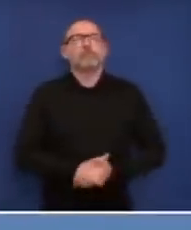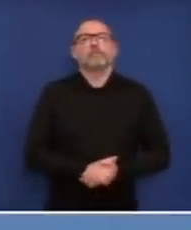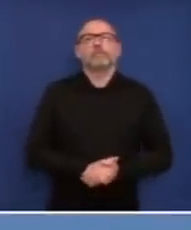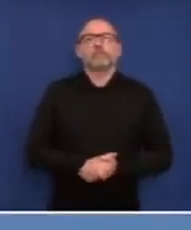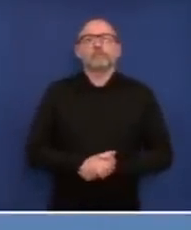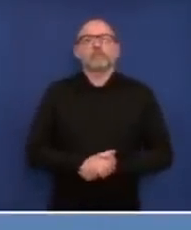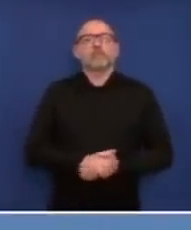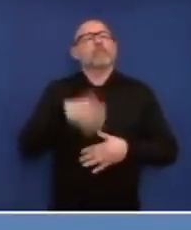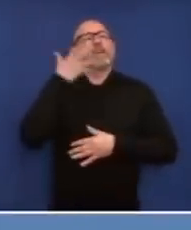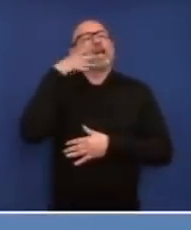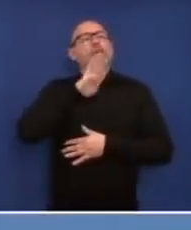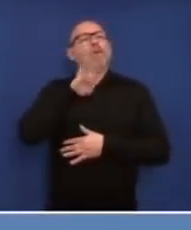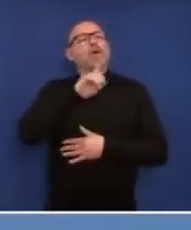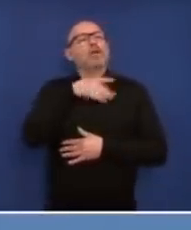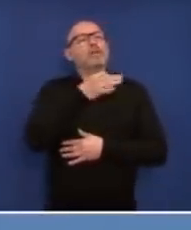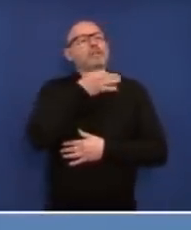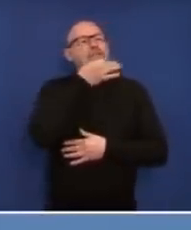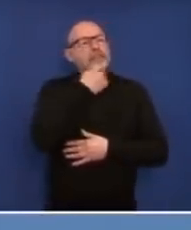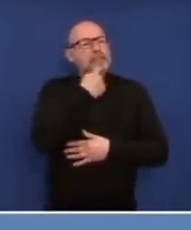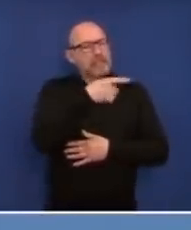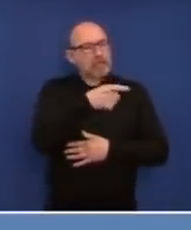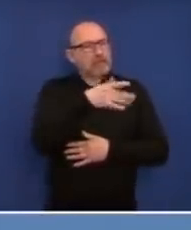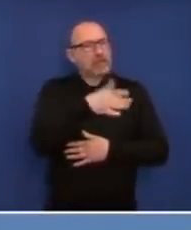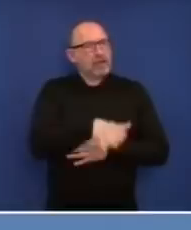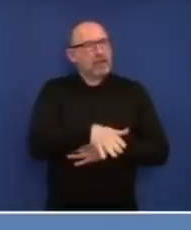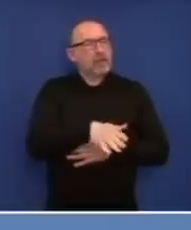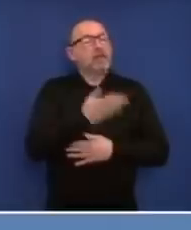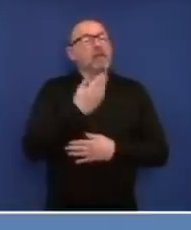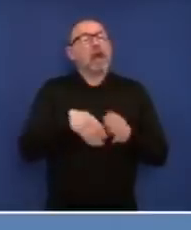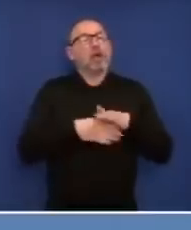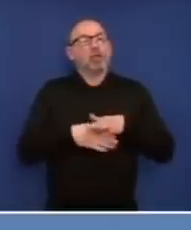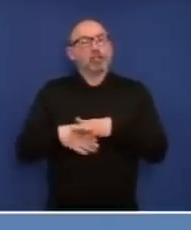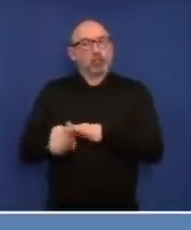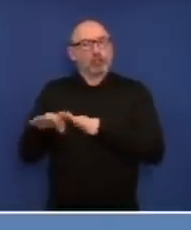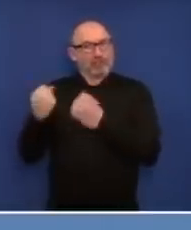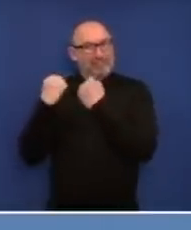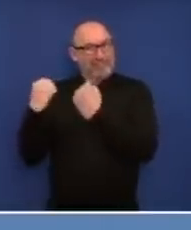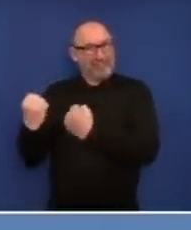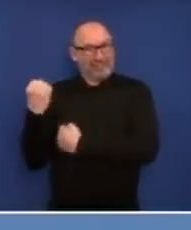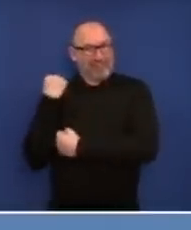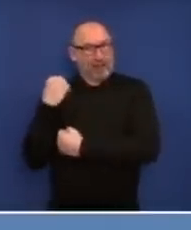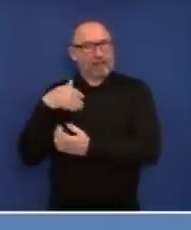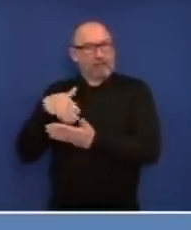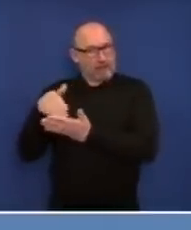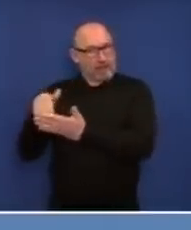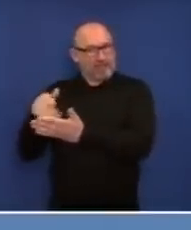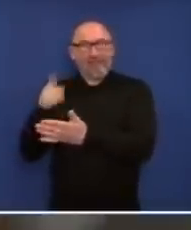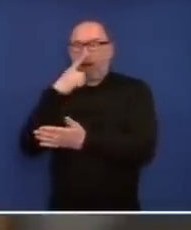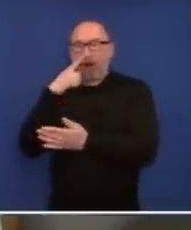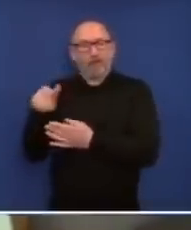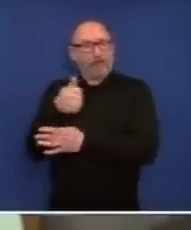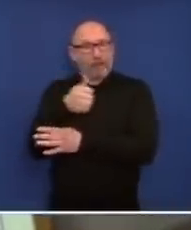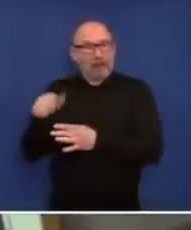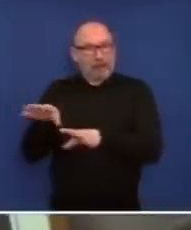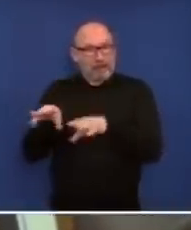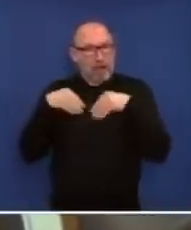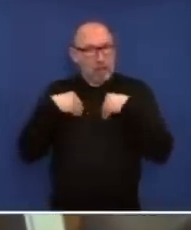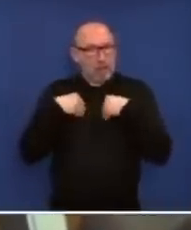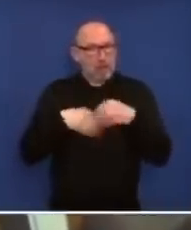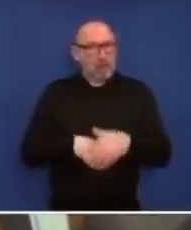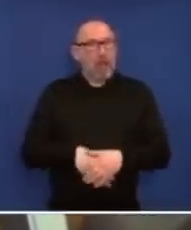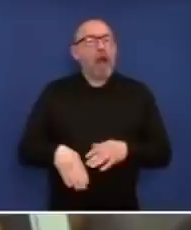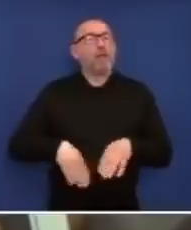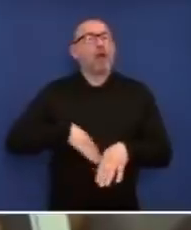Herr Burger, Sie haben gesagt, es werde sowohl die Unterstützung für die Sicherheitskräfte weitergehen nach dem Abzug der Truppen, aber auch für